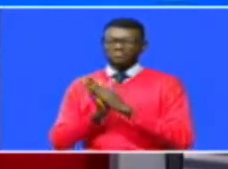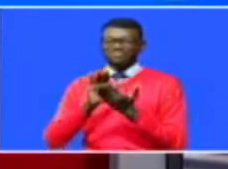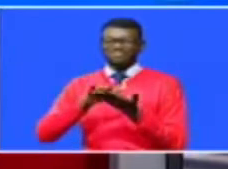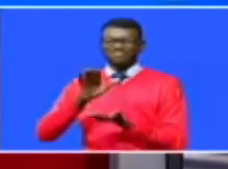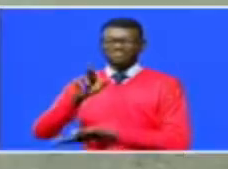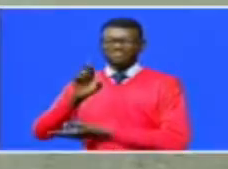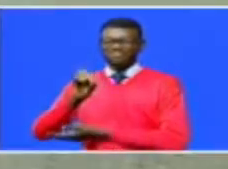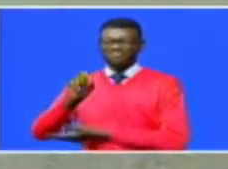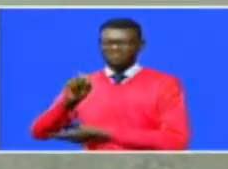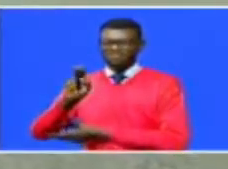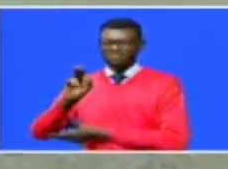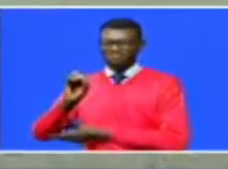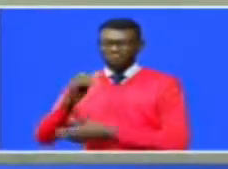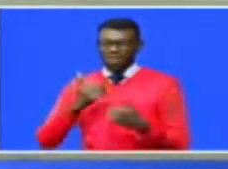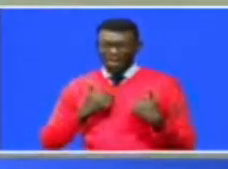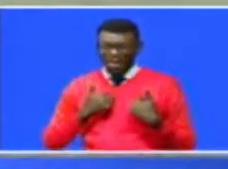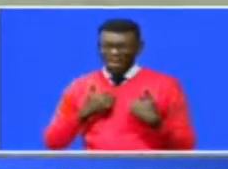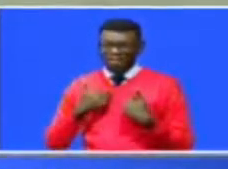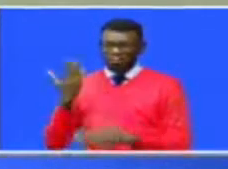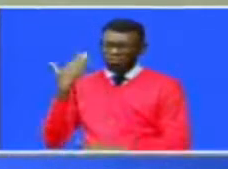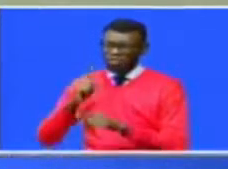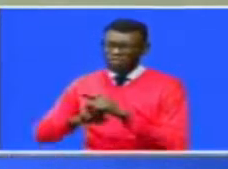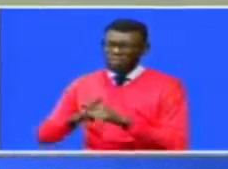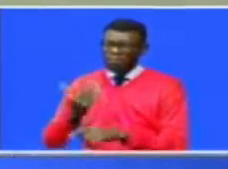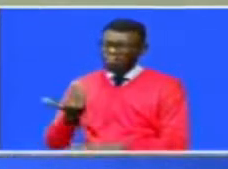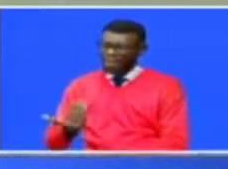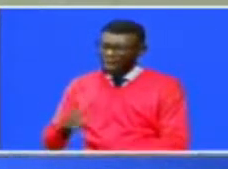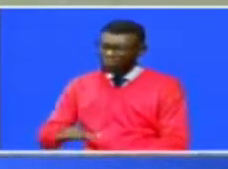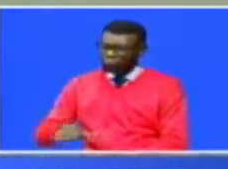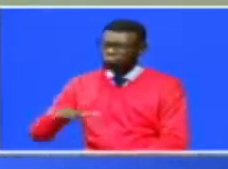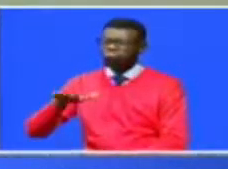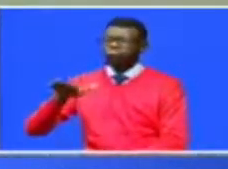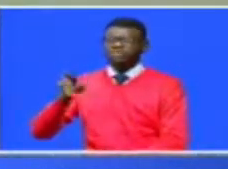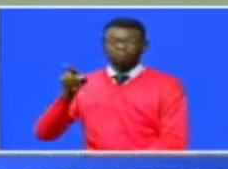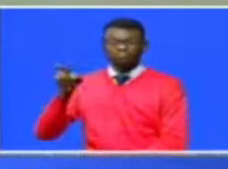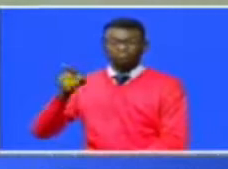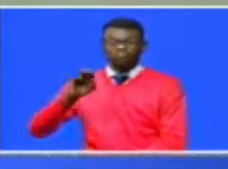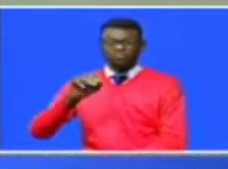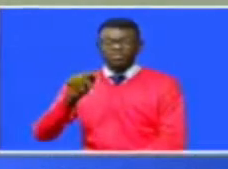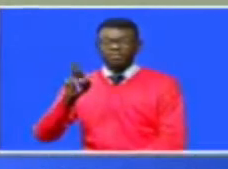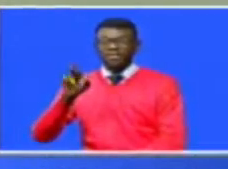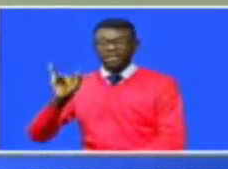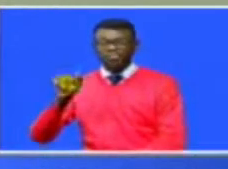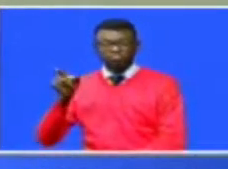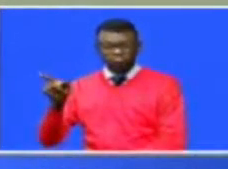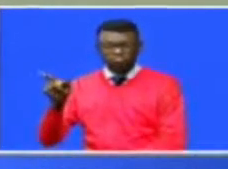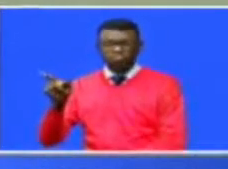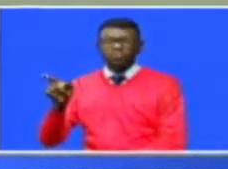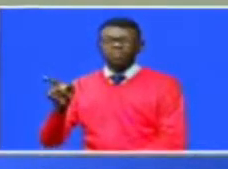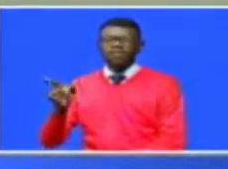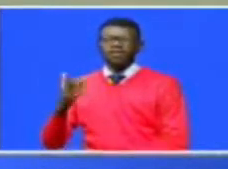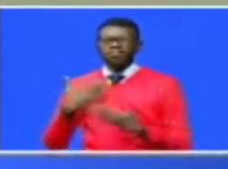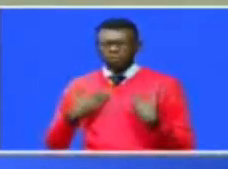zaidi. Tangu akiwa mchanga, nyota wa Makolanda FC Mary Wanjiku, maarufu akijulikana kama